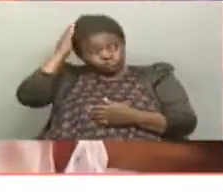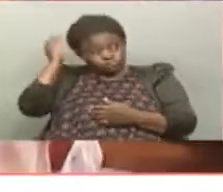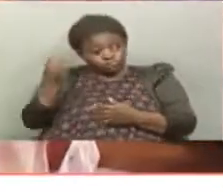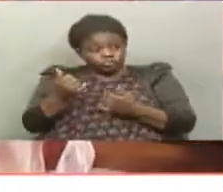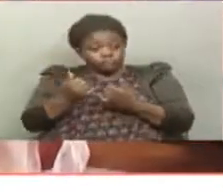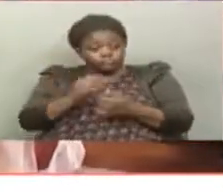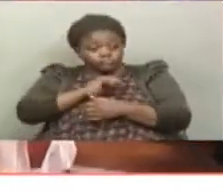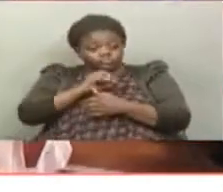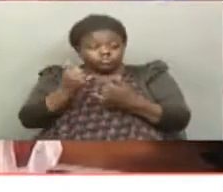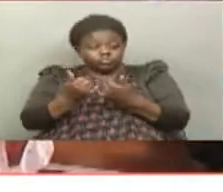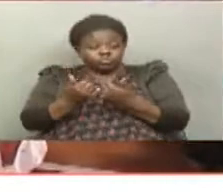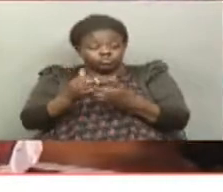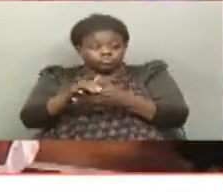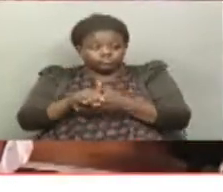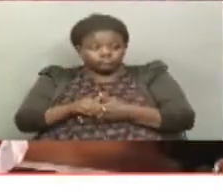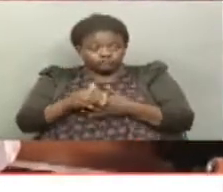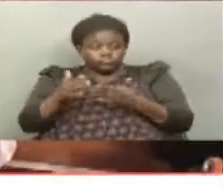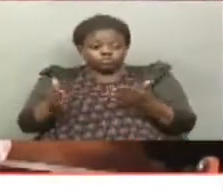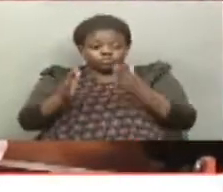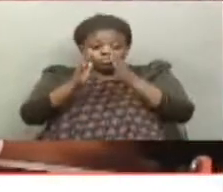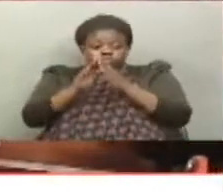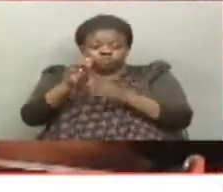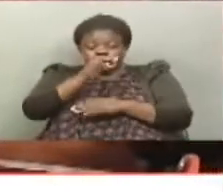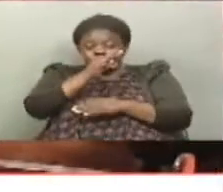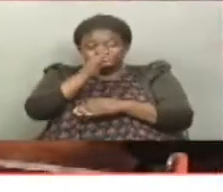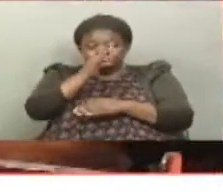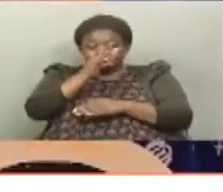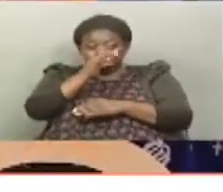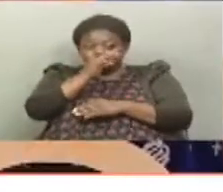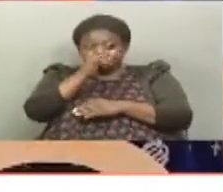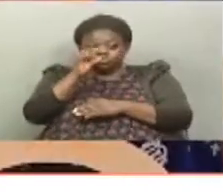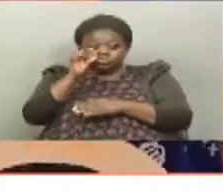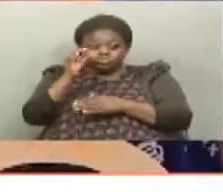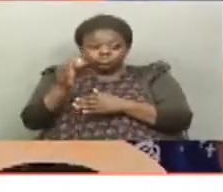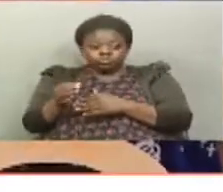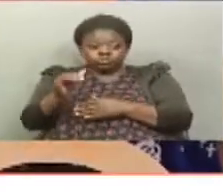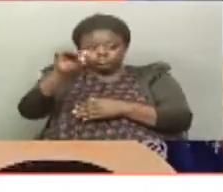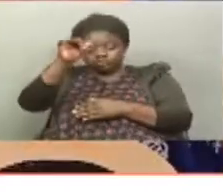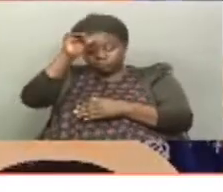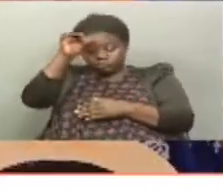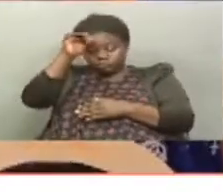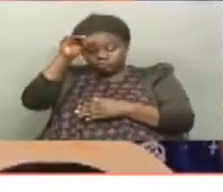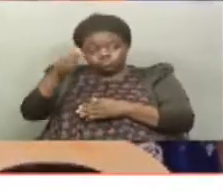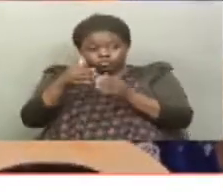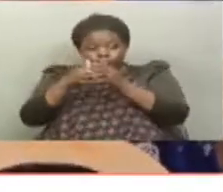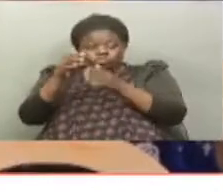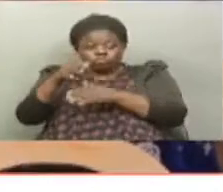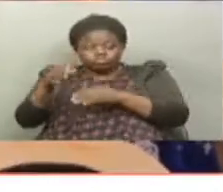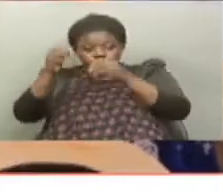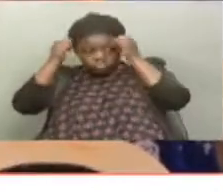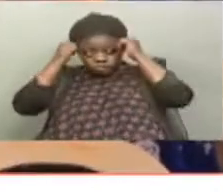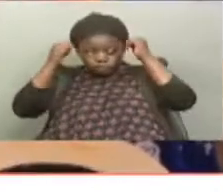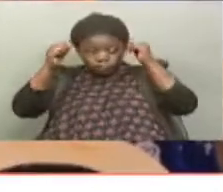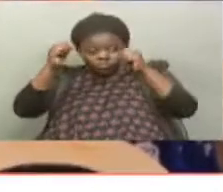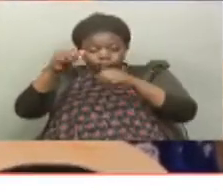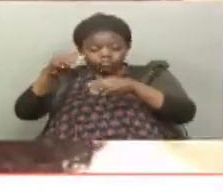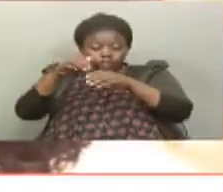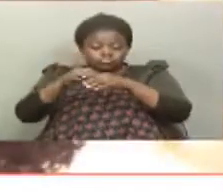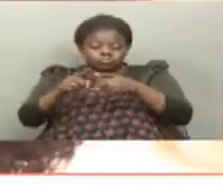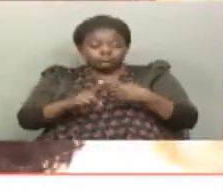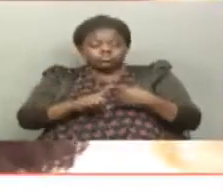ne bwekazo basibye mukusaba n'okusiba okuteekeddwa ku All Saints Church e Kawempe bakulembeddwa mu president waabwe Mbulabizi w'enda